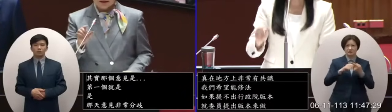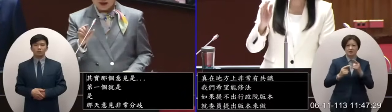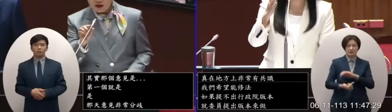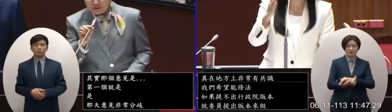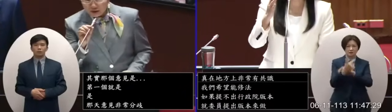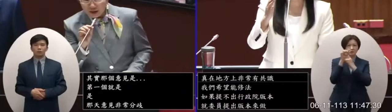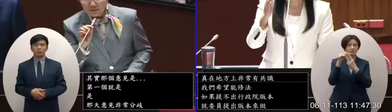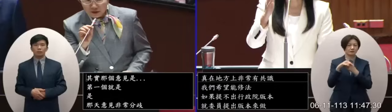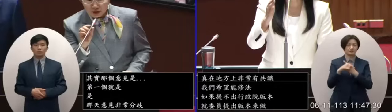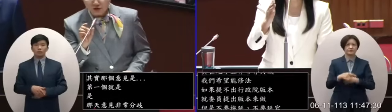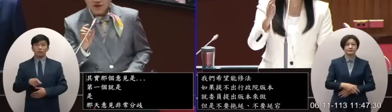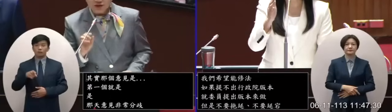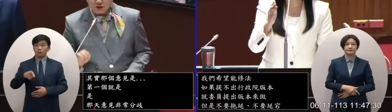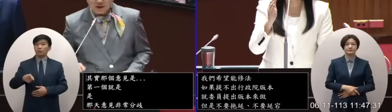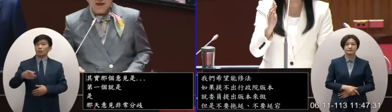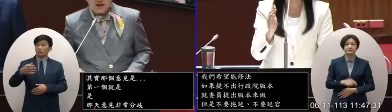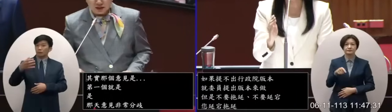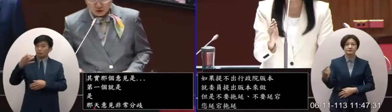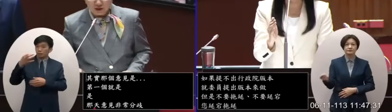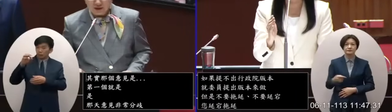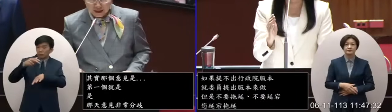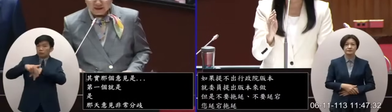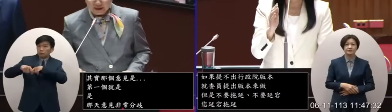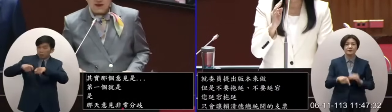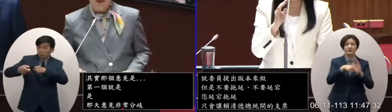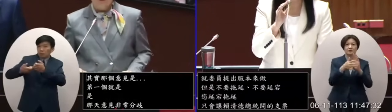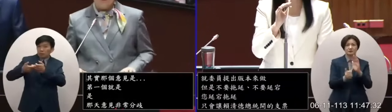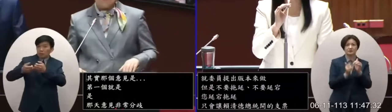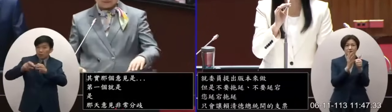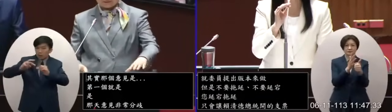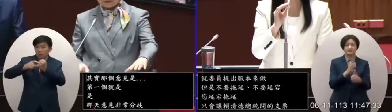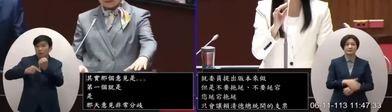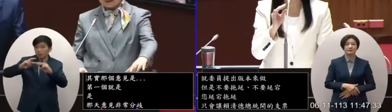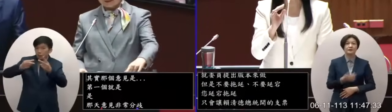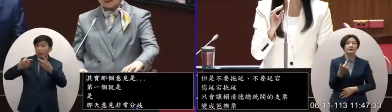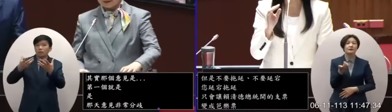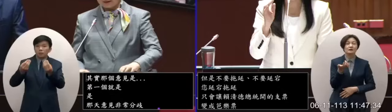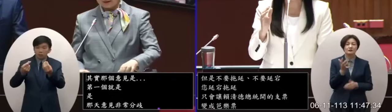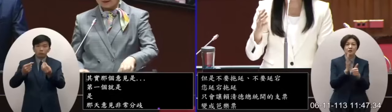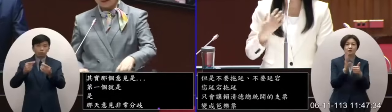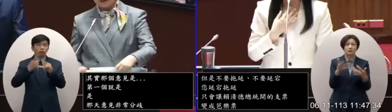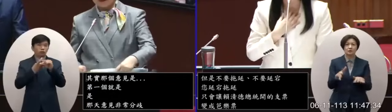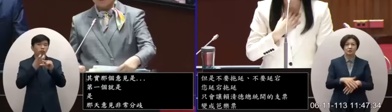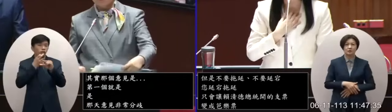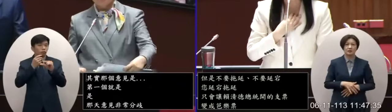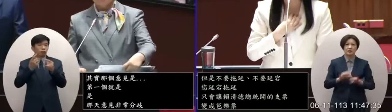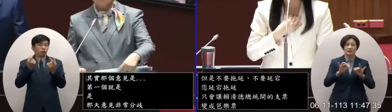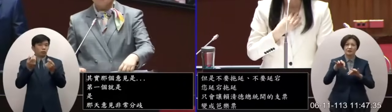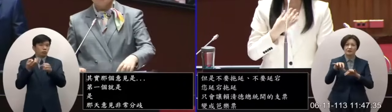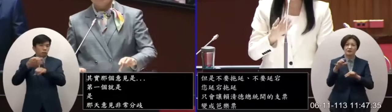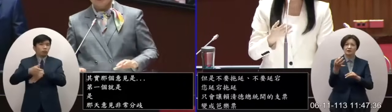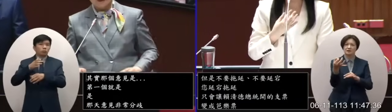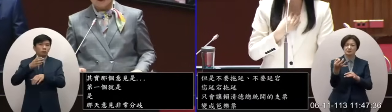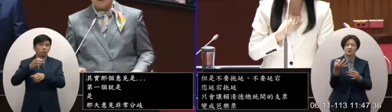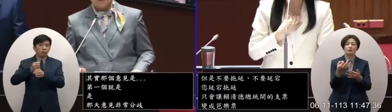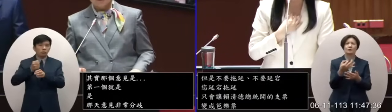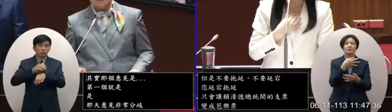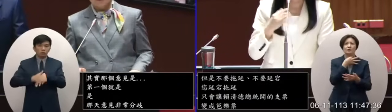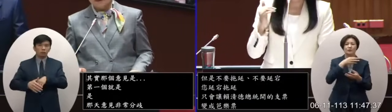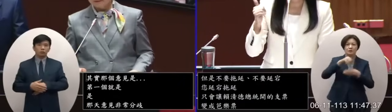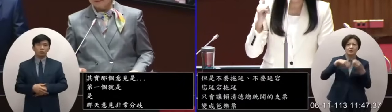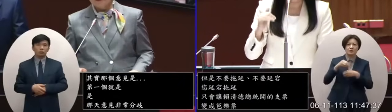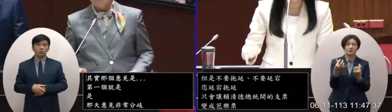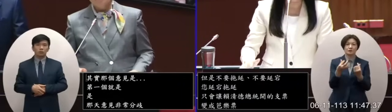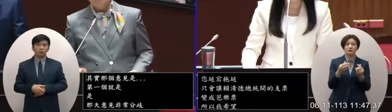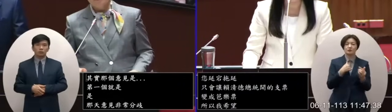哈。 那接下来，虽然没有修，其实中央也是出很大的财源的。 院长，刚刚本席有讲到，为什么地方很需要经费？以本席的选区